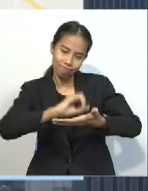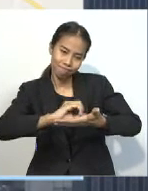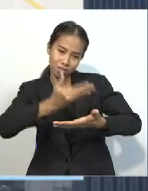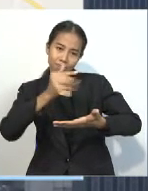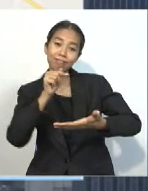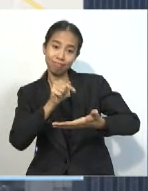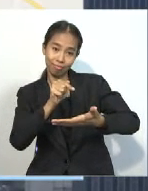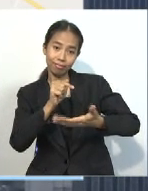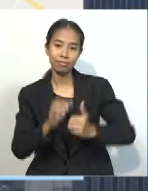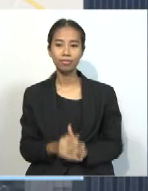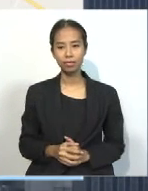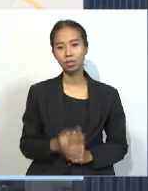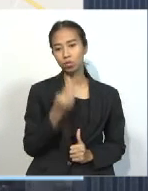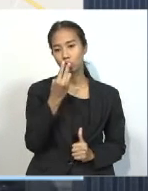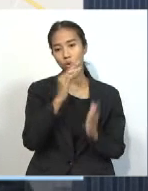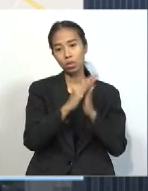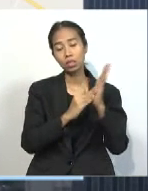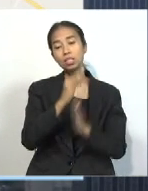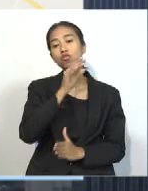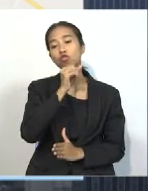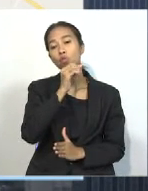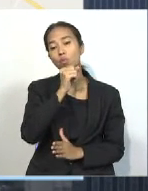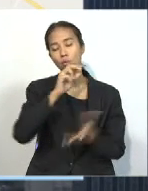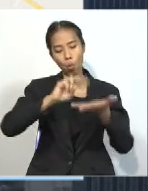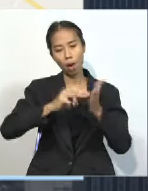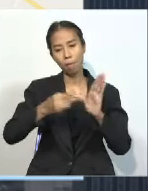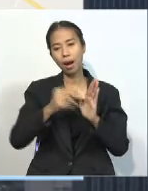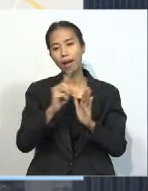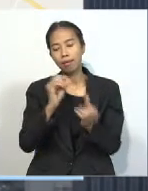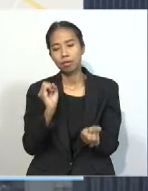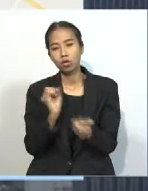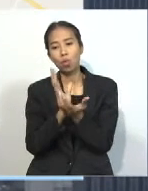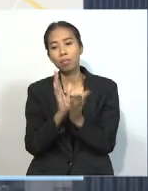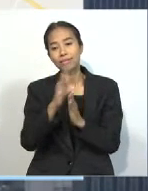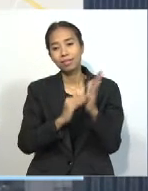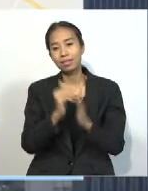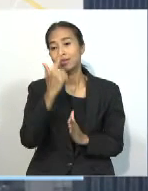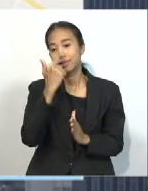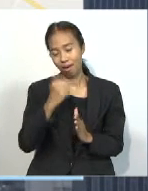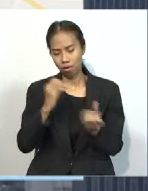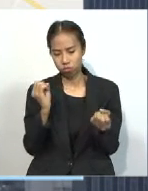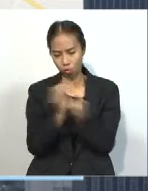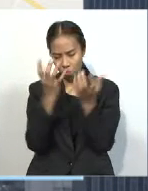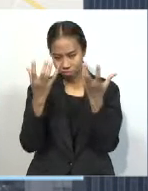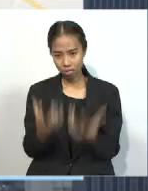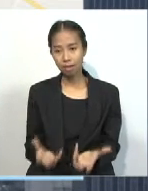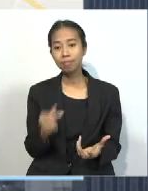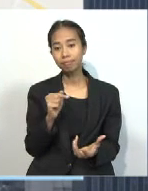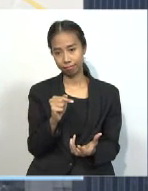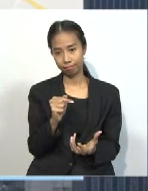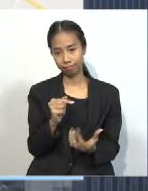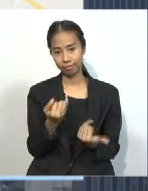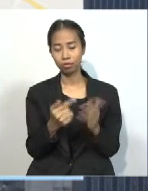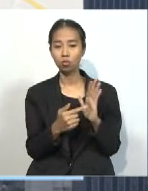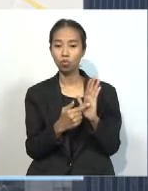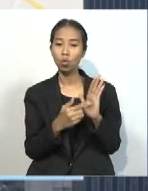นี้นะคะนี่สีส้มก็จะบอกว่าเป็นเริ่มมีผลกระทบถ้าเป็นสีแดงเนี่ยมีผลกระทบแล้วนะคะ อย่างคนใน